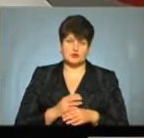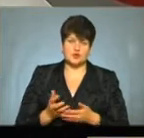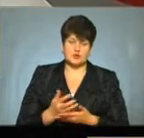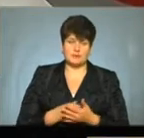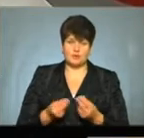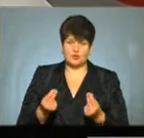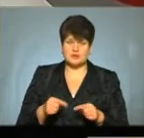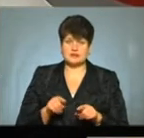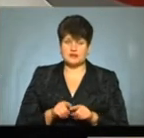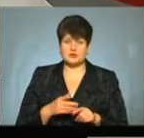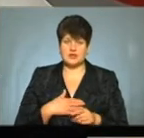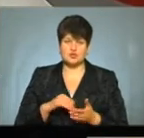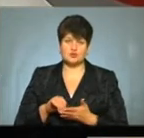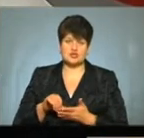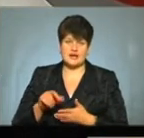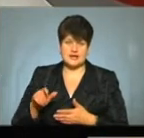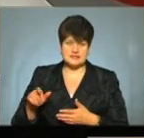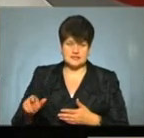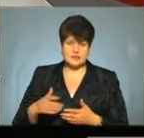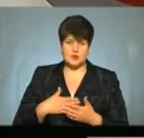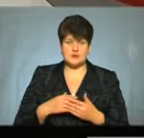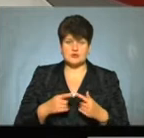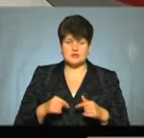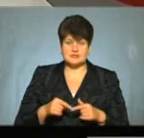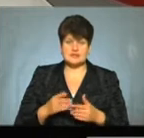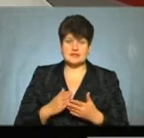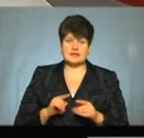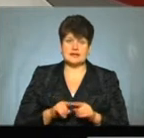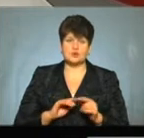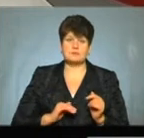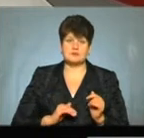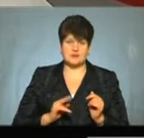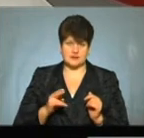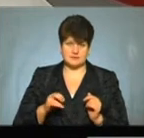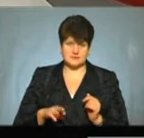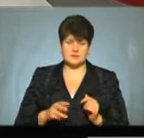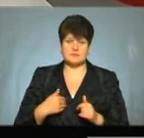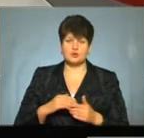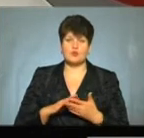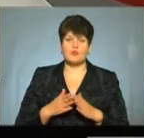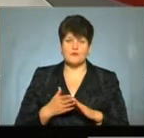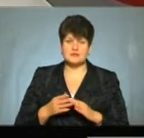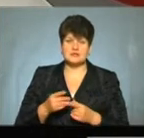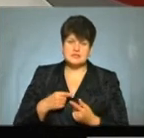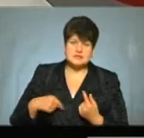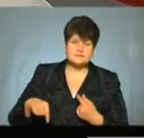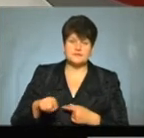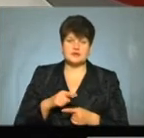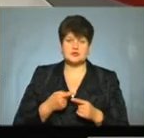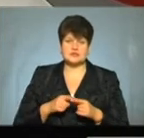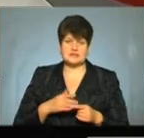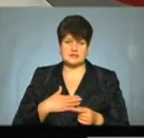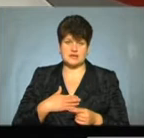А також наші учасниці громадської організації, вони є теж підприємницями, і ми домовилися, що це буде загалом за наші